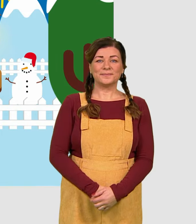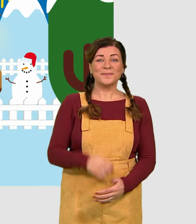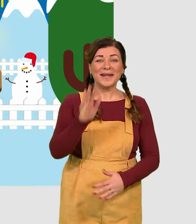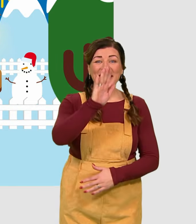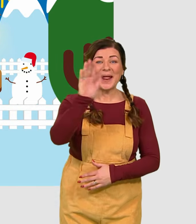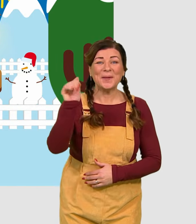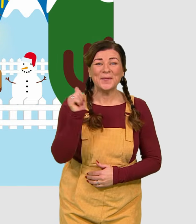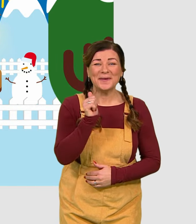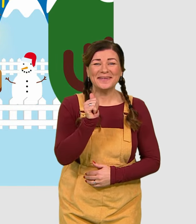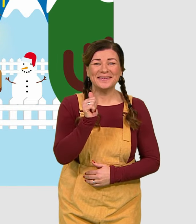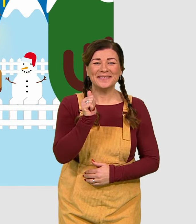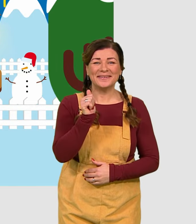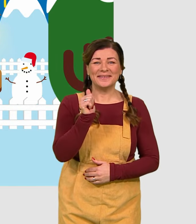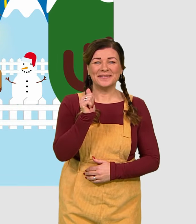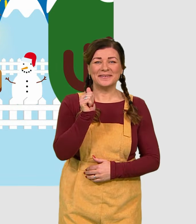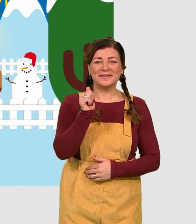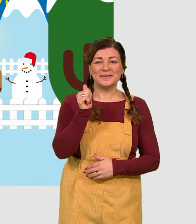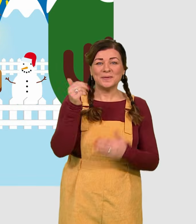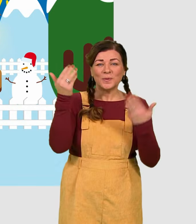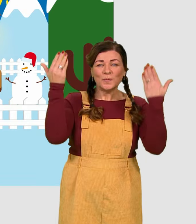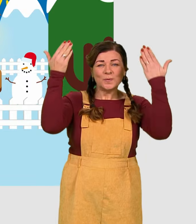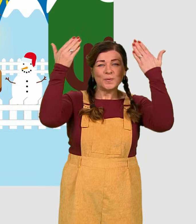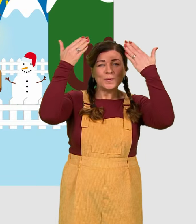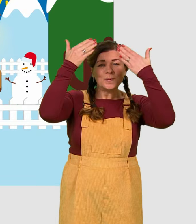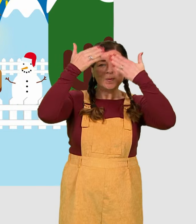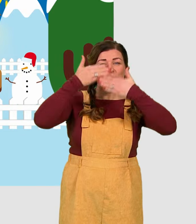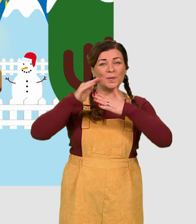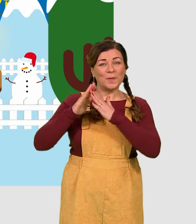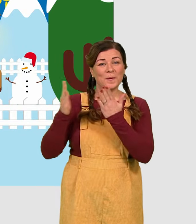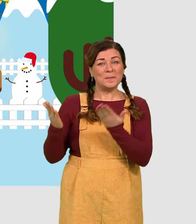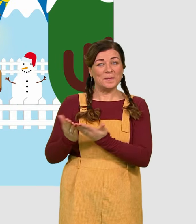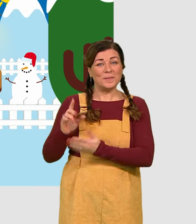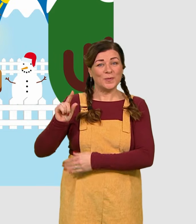Helo bawb. Mae dechrau nosi ym mydd Cyw.